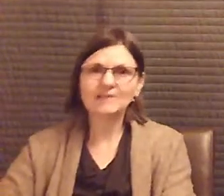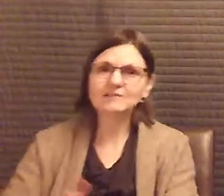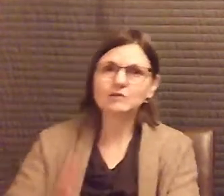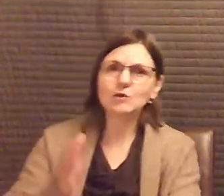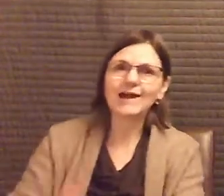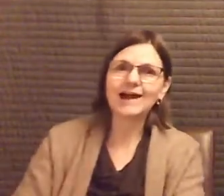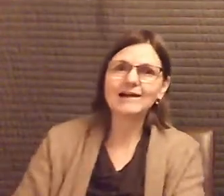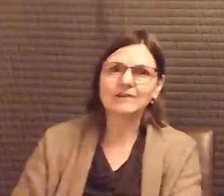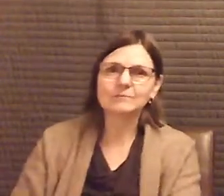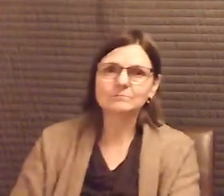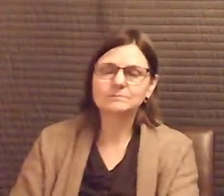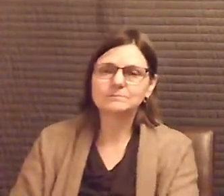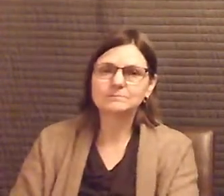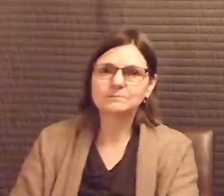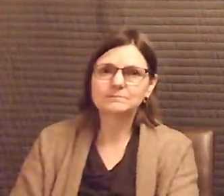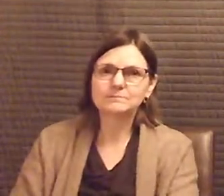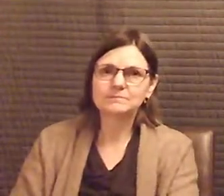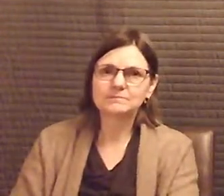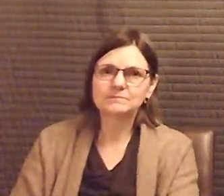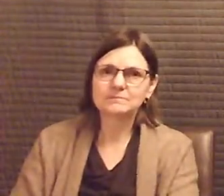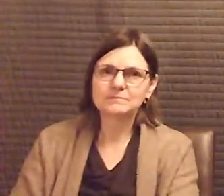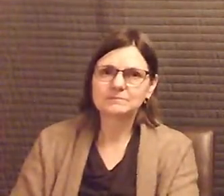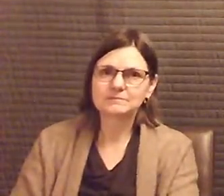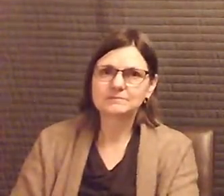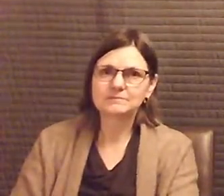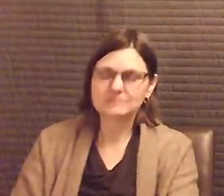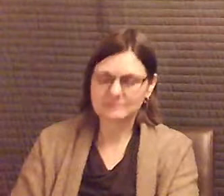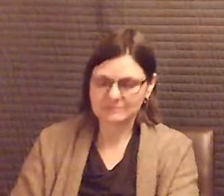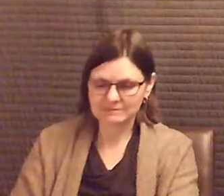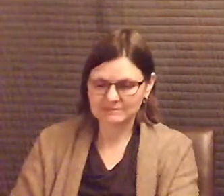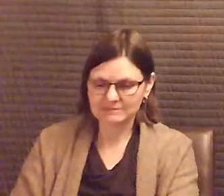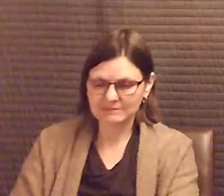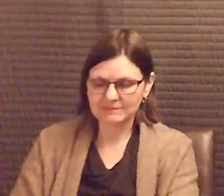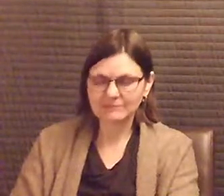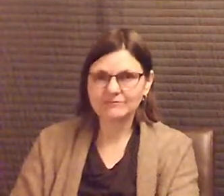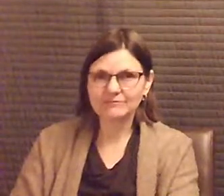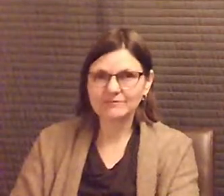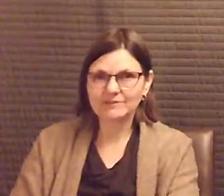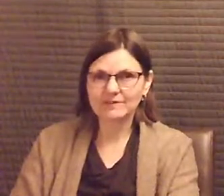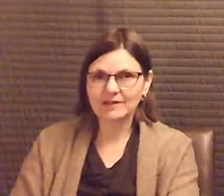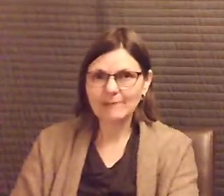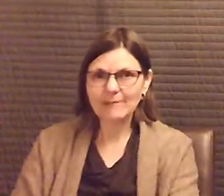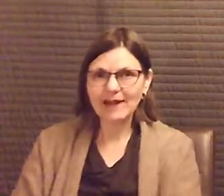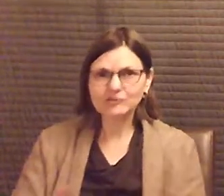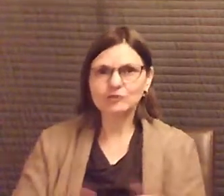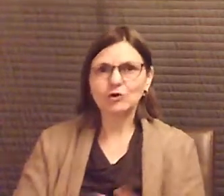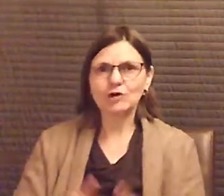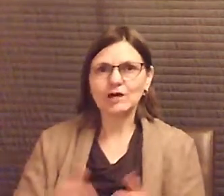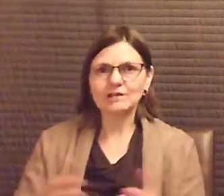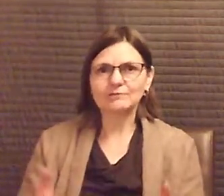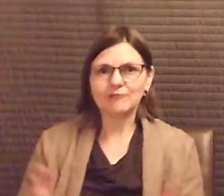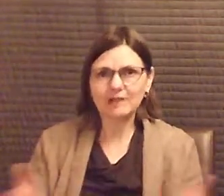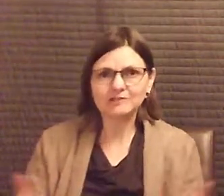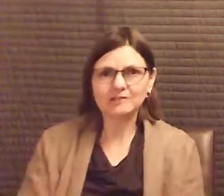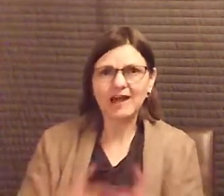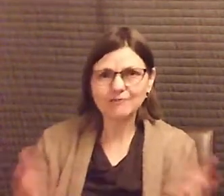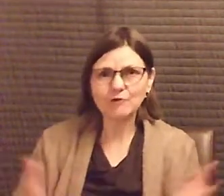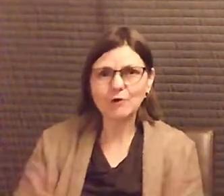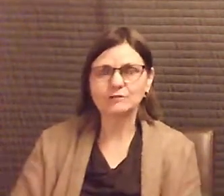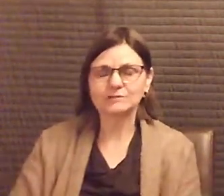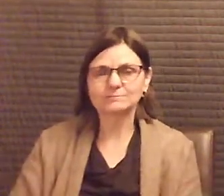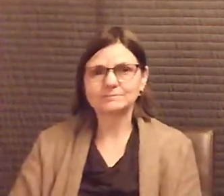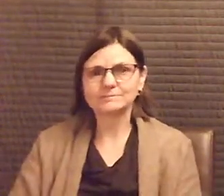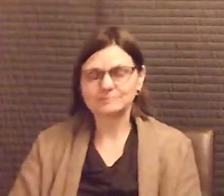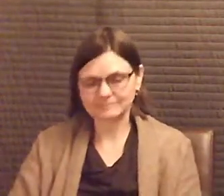toeneemt is lonieke aankwam neem vooral als de buschauffeur spons dag waren ze nog gaat net vond ze de